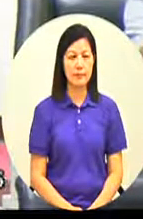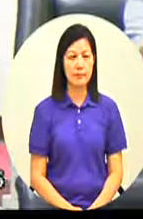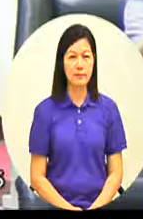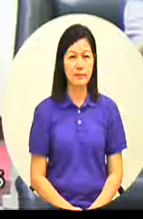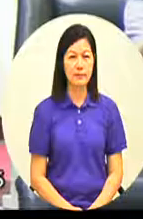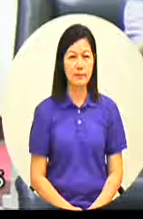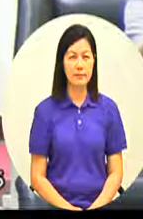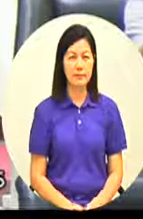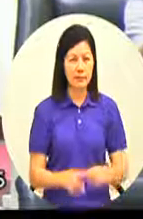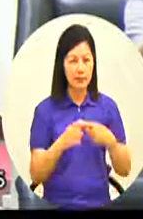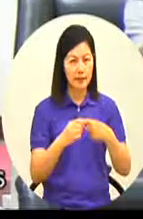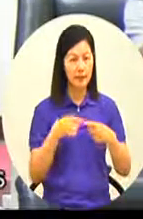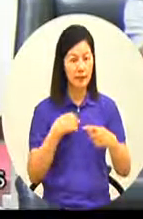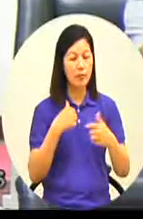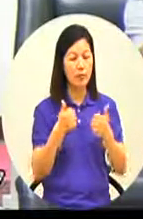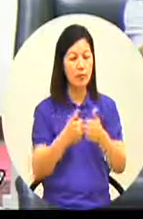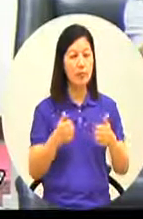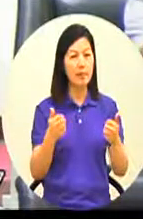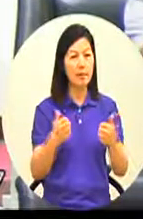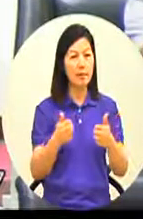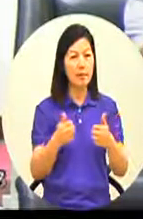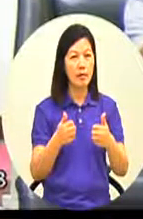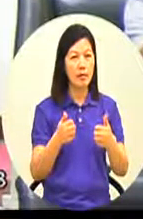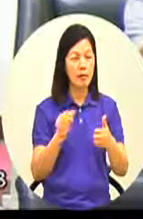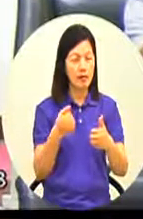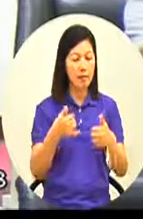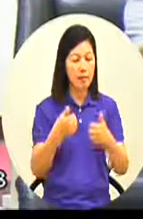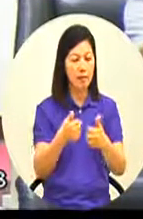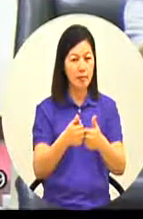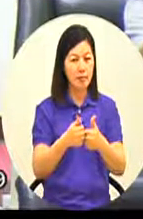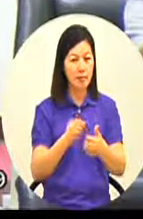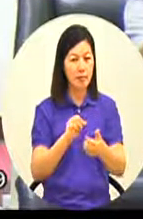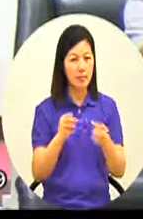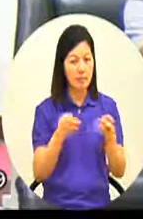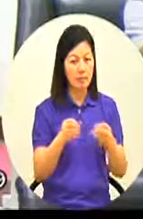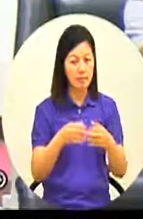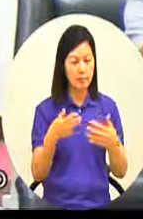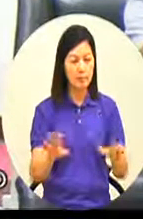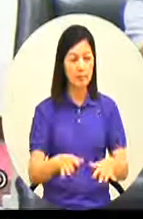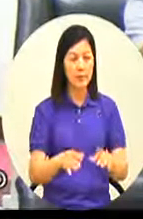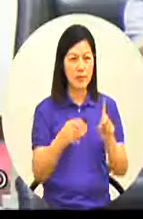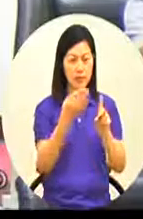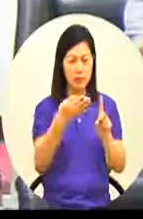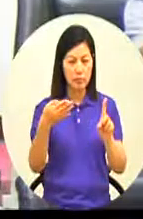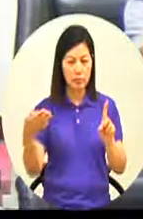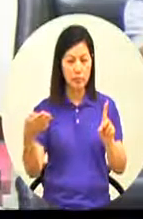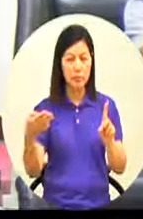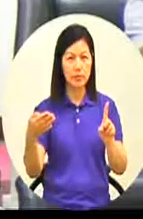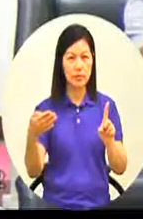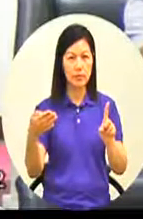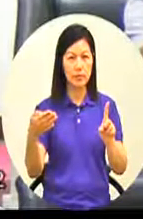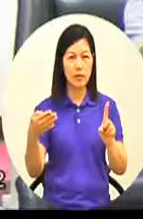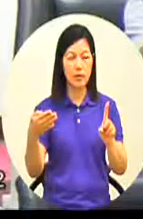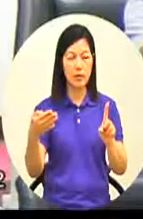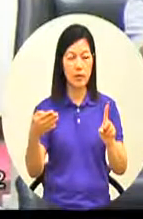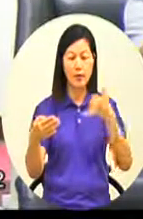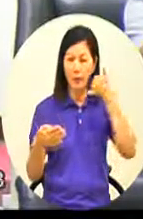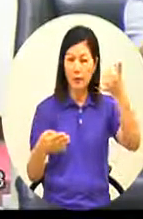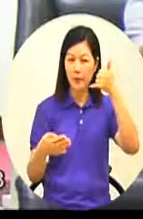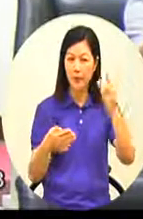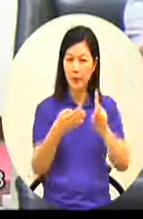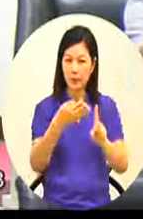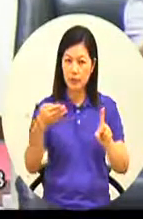我伫议会定有讲到，我们1999啊。经过报案打到1999来，